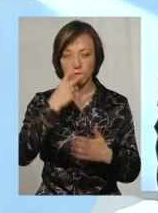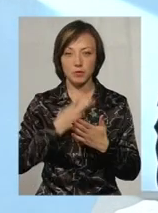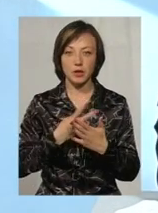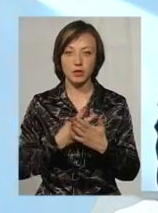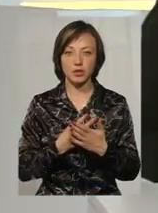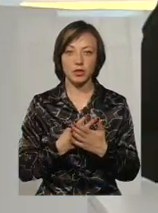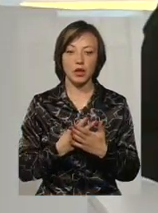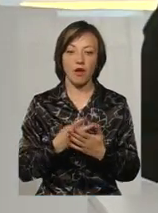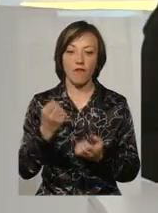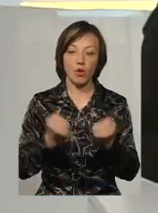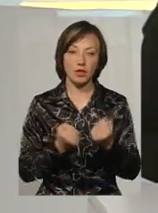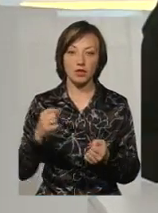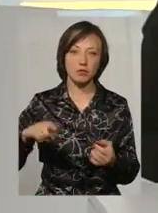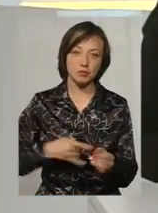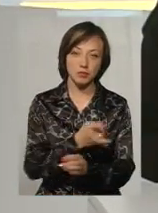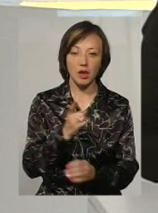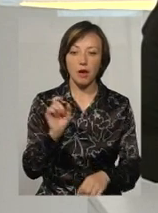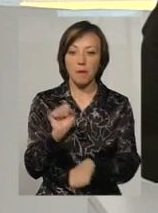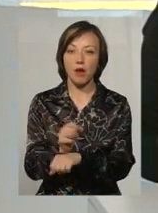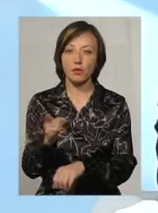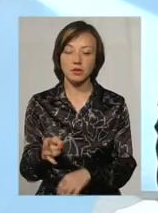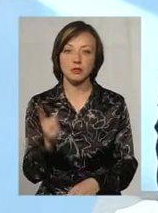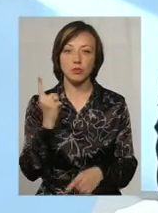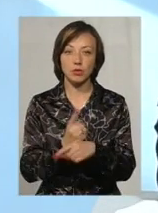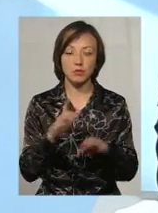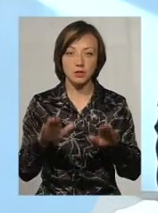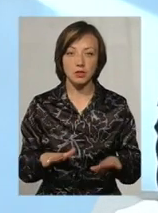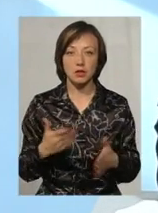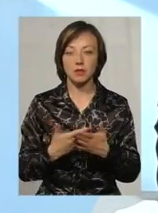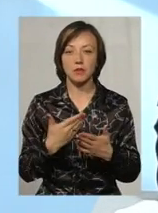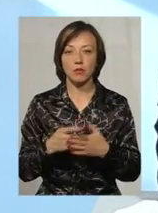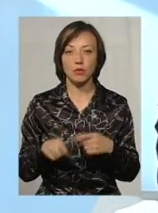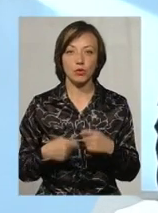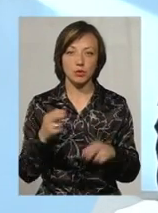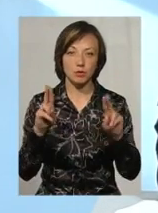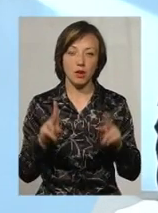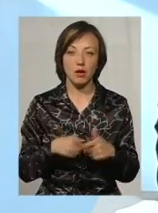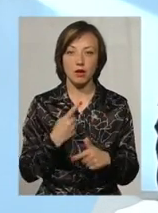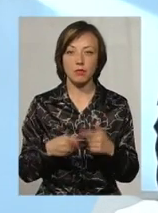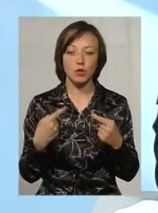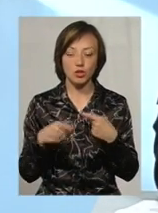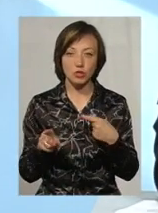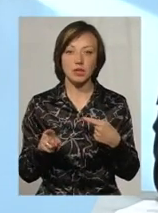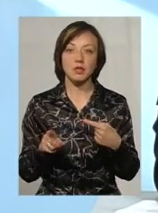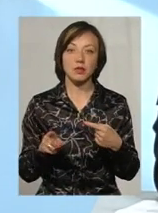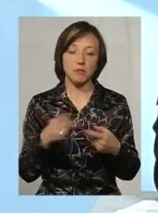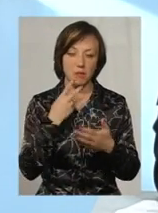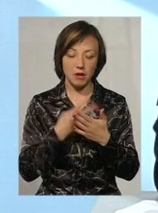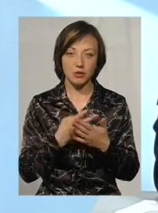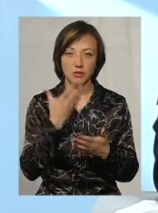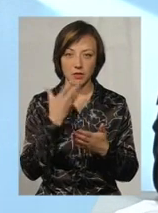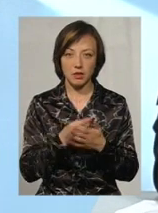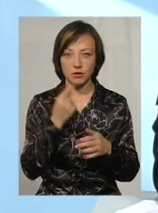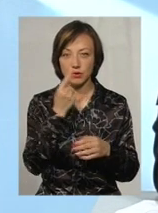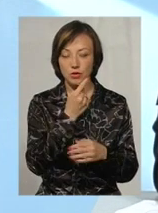суцільну лінію, коли він паркується в місцях, де це заборонено, коли робить обгін з порушенням правил дорожнього руху або будь-яке інше правопорушення, він це бачить на власні очі, в нього